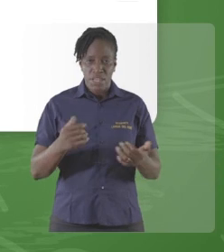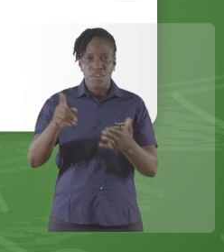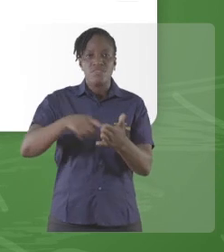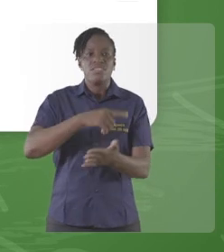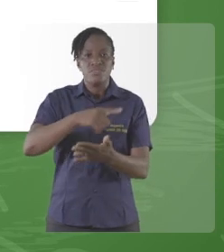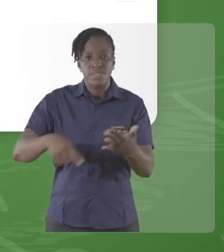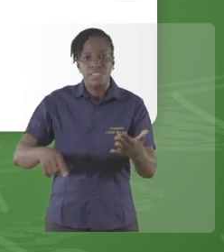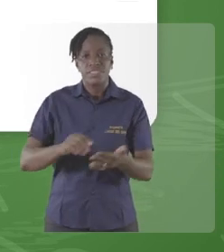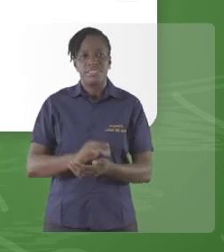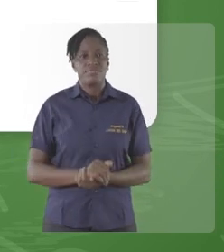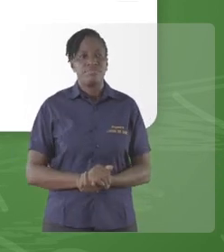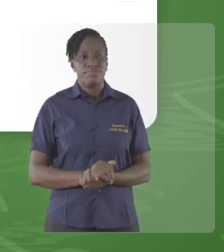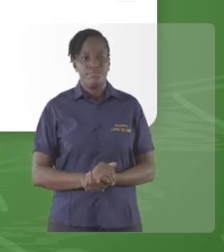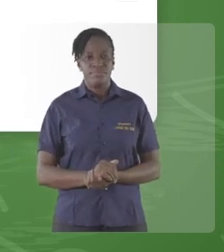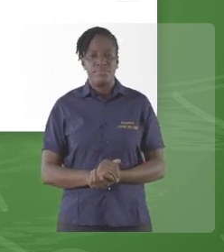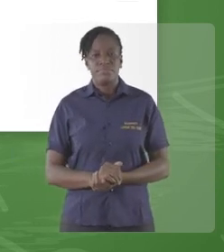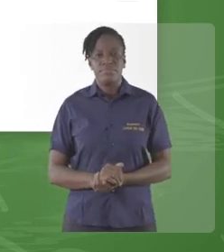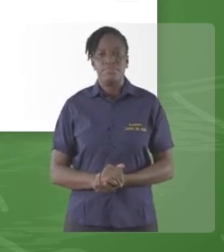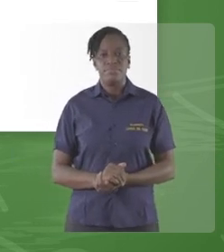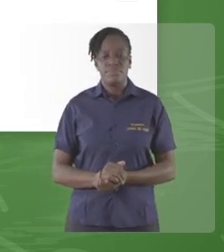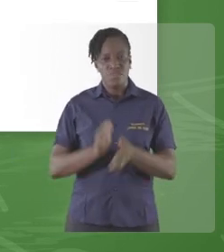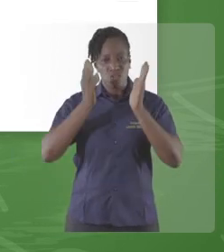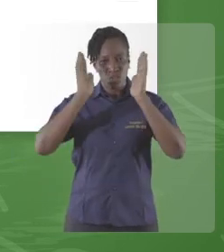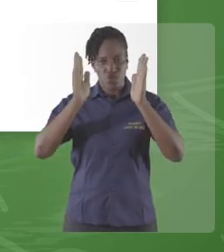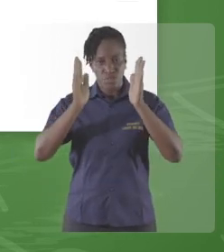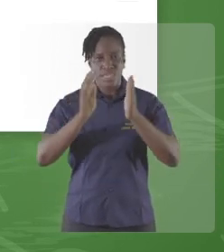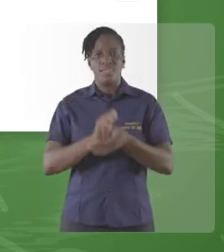Pouvons-nous corriger? Ok, allons-y.